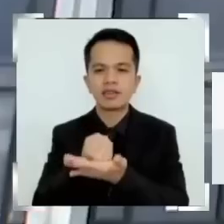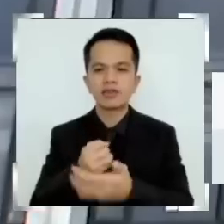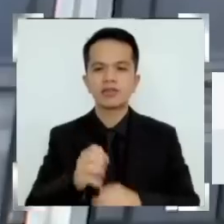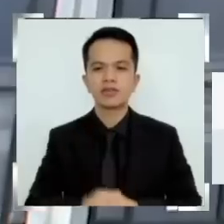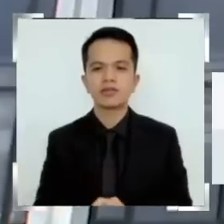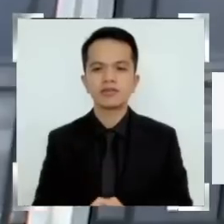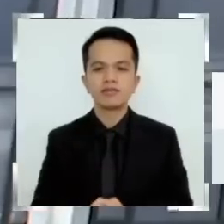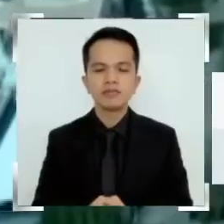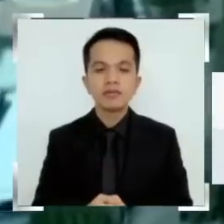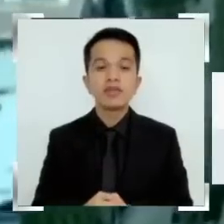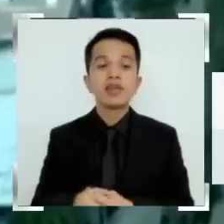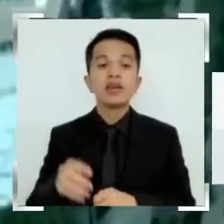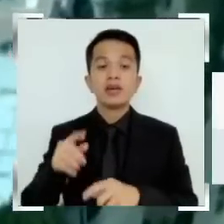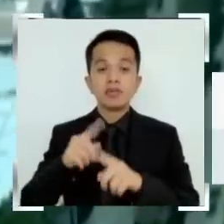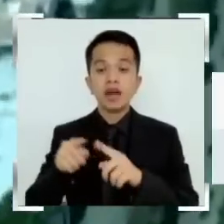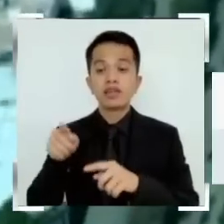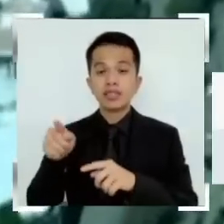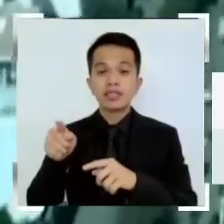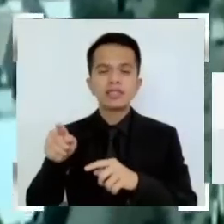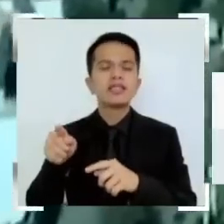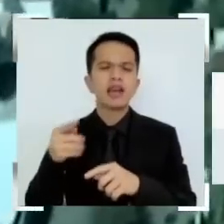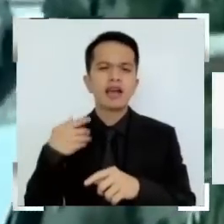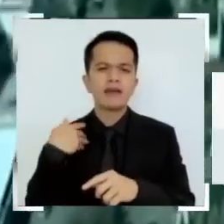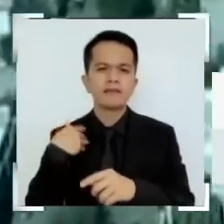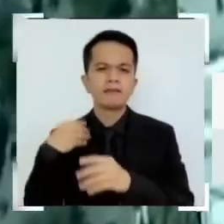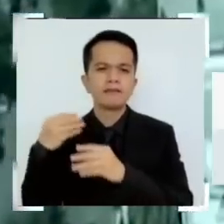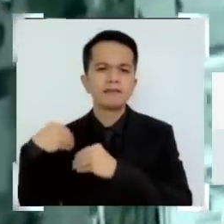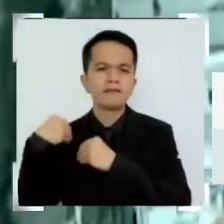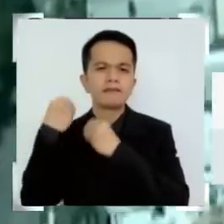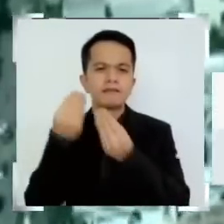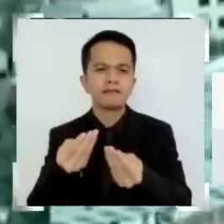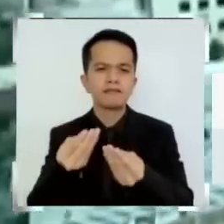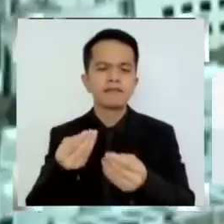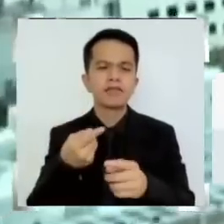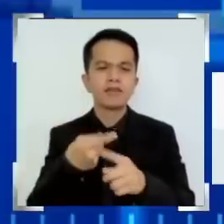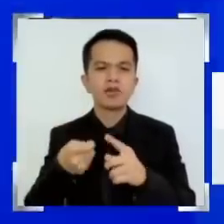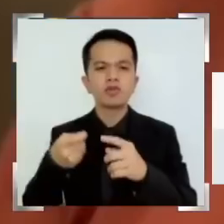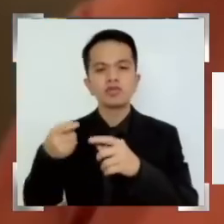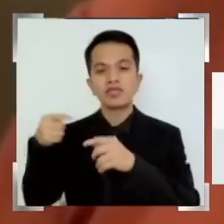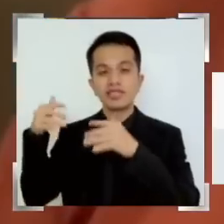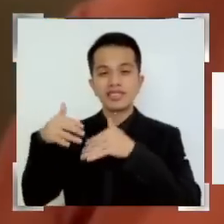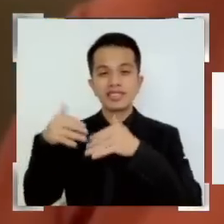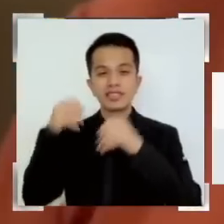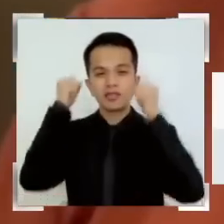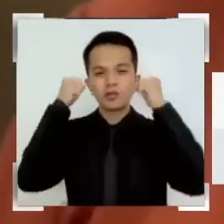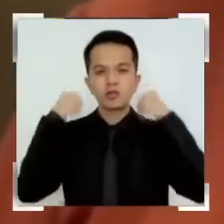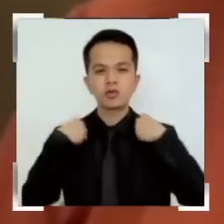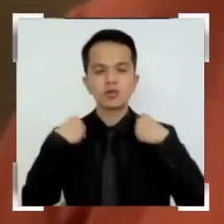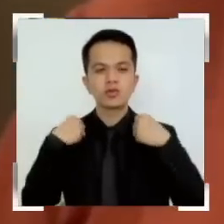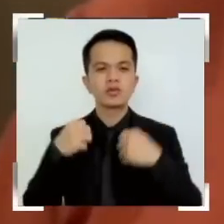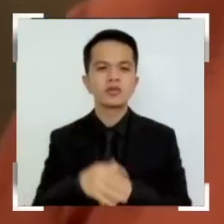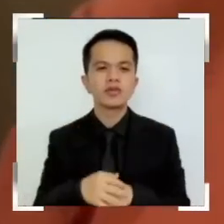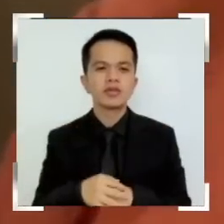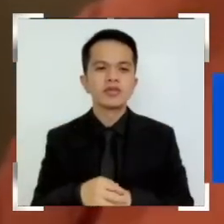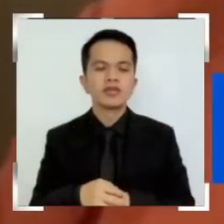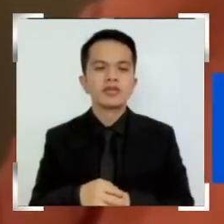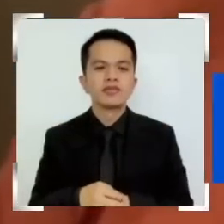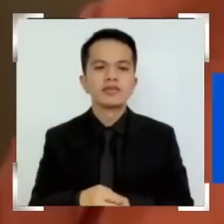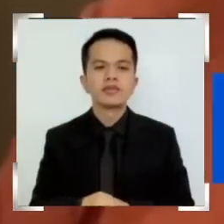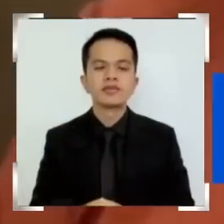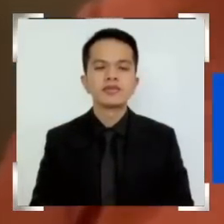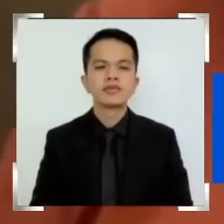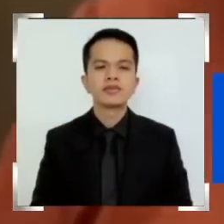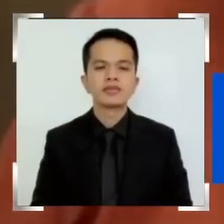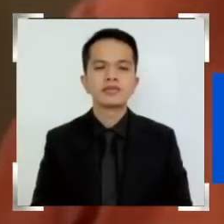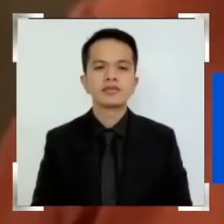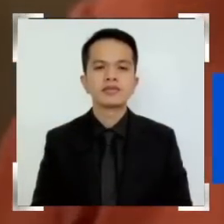Migrant Workers, tiyak na raw na makukuha yan matapos ang kanilang pulong sa Saudi Arabia. Minister Al-Rajhi gave